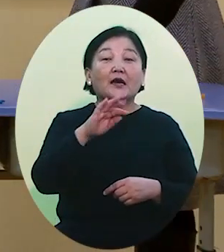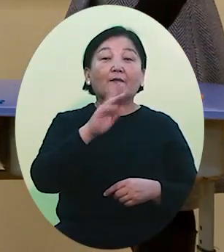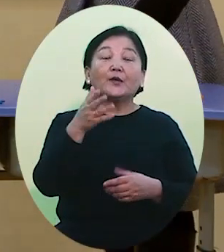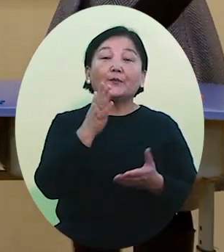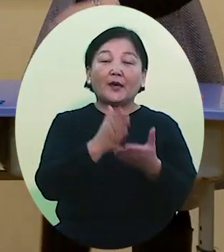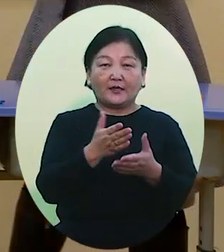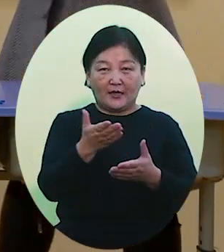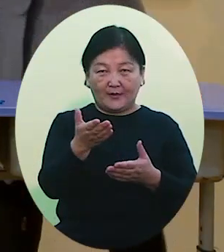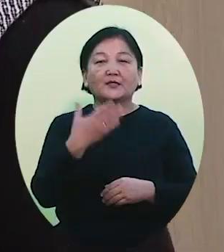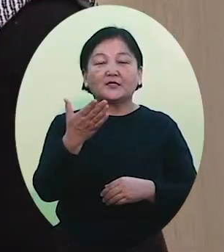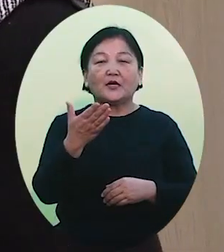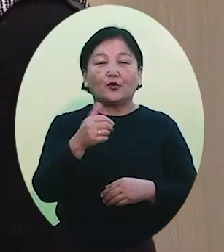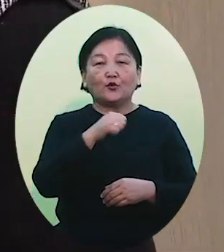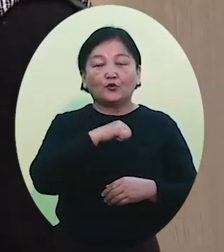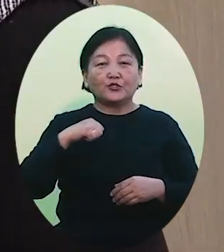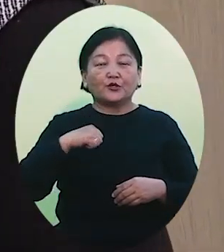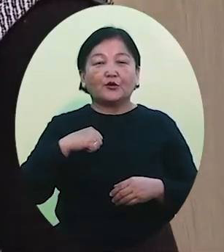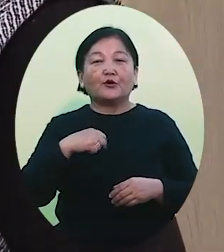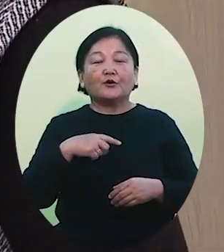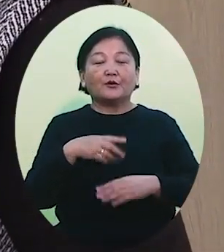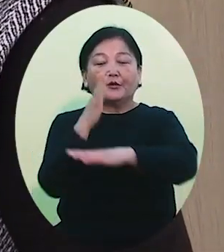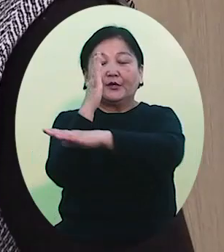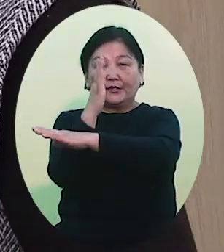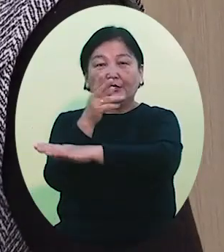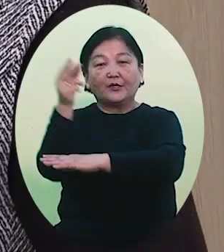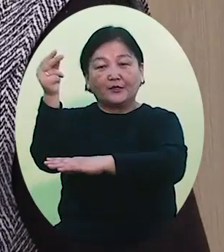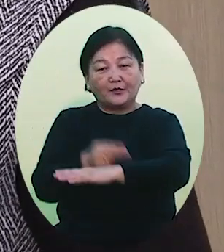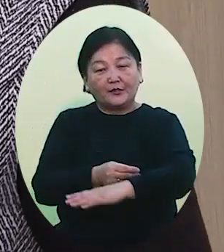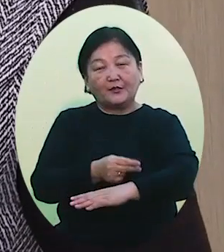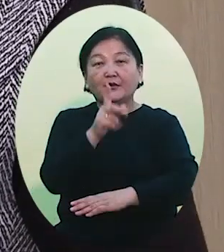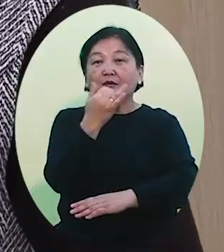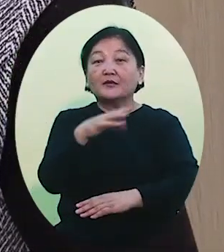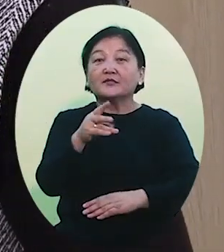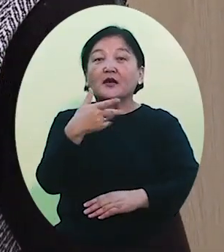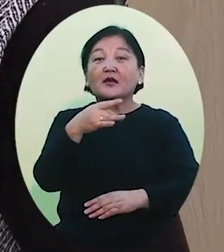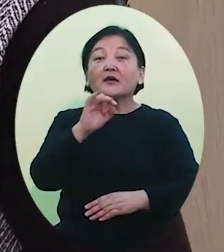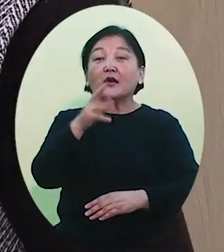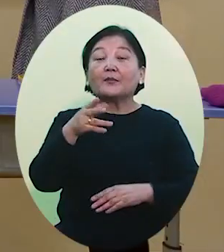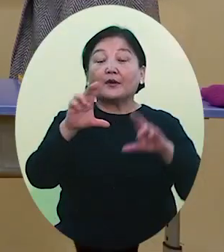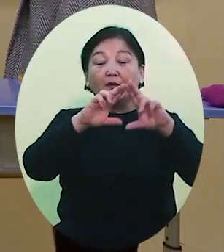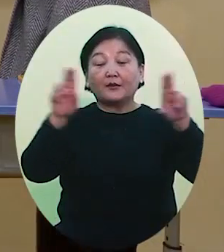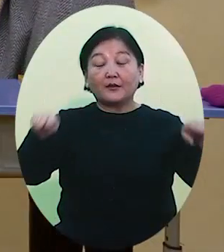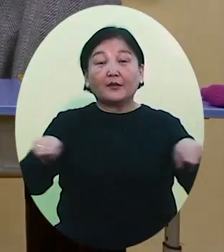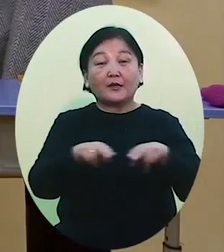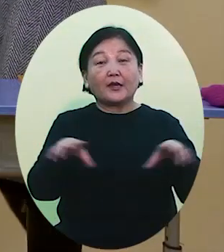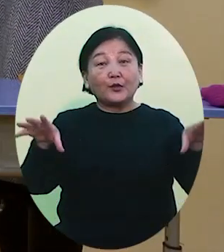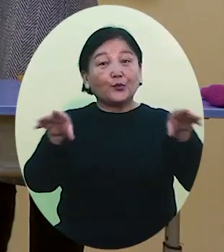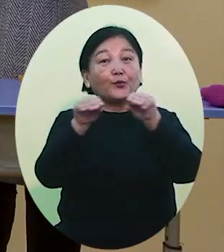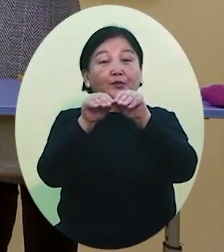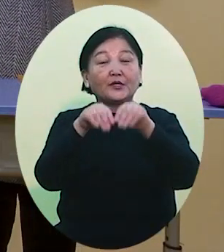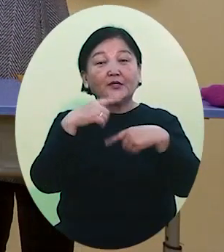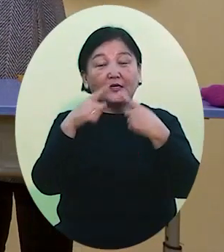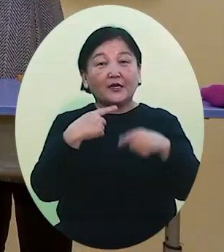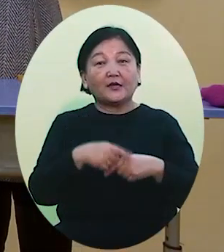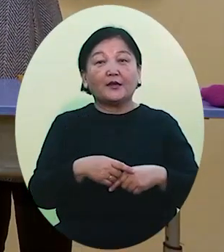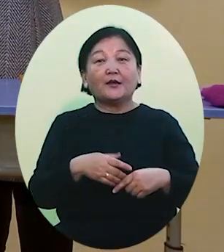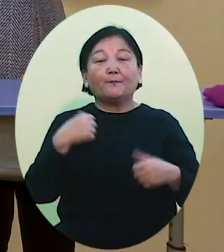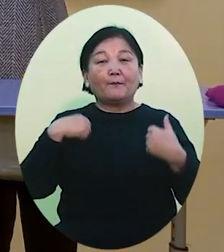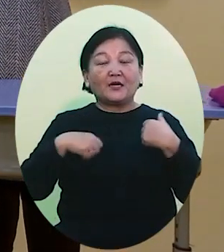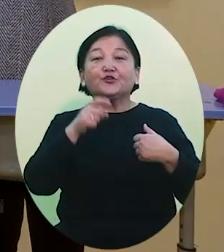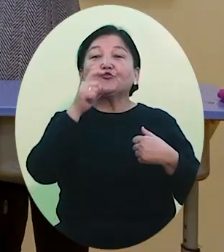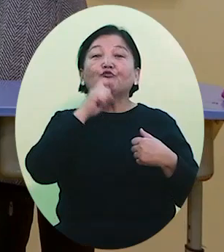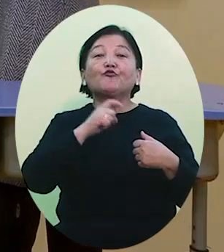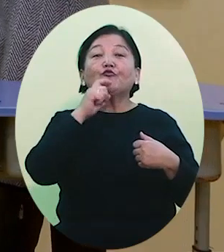байна. За одоо байгуулсан графикуудаа бүгдөө эргээд нэг дүгнээд нэг ярий. За тэгэхээр энэ багшийнхын энэ хөхөөр